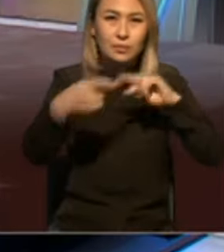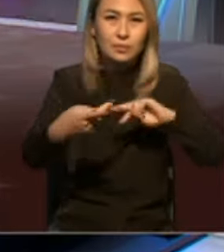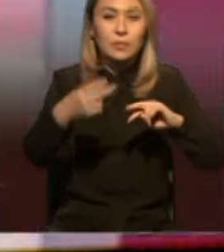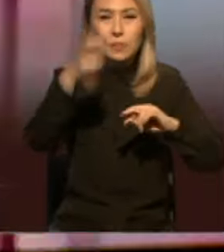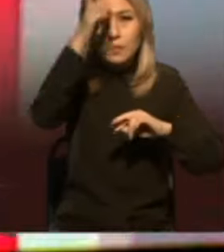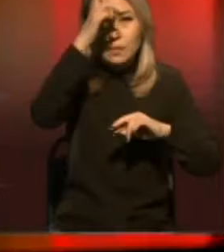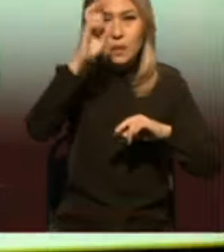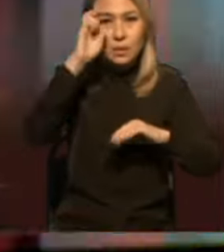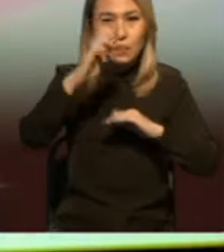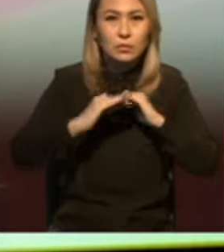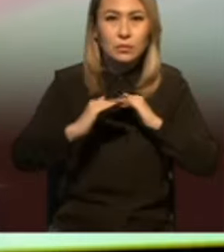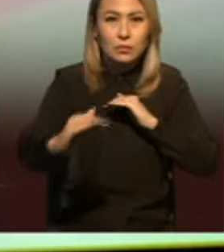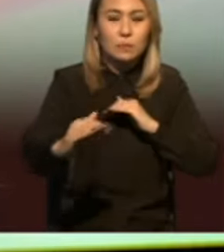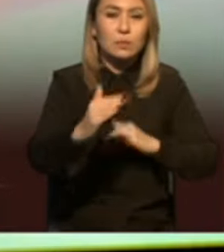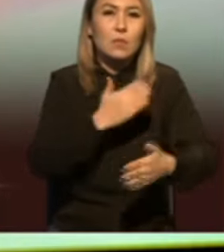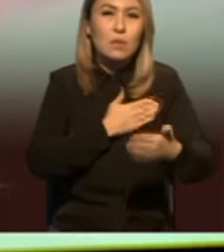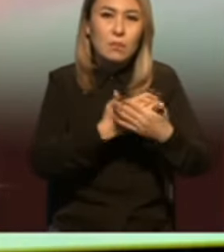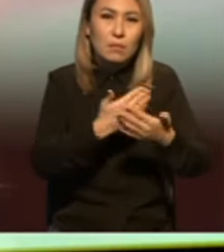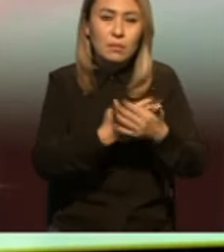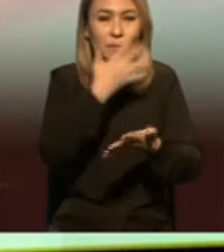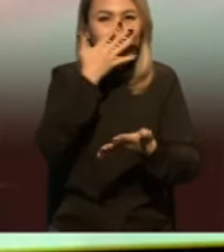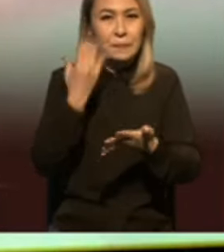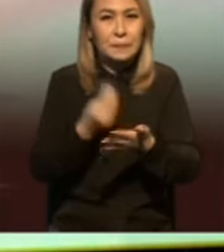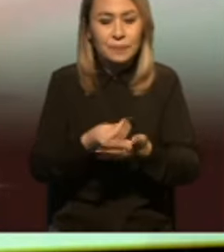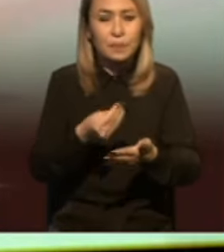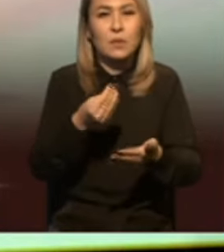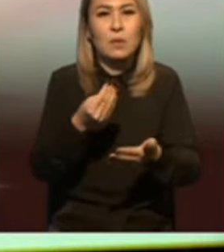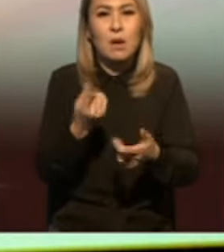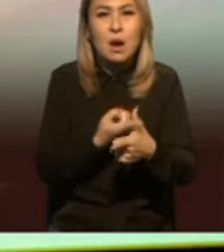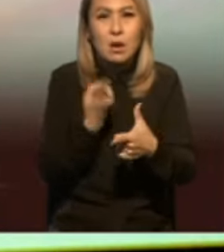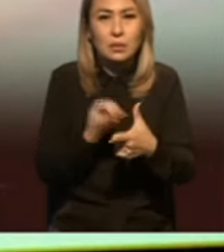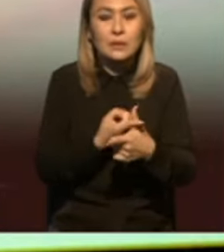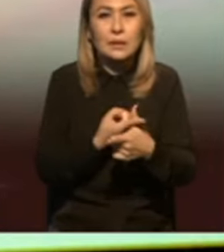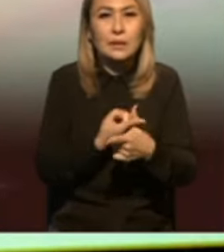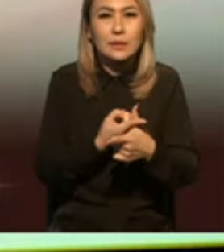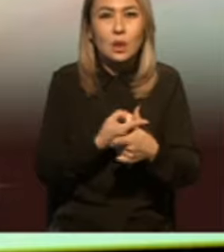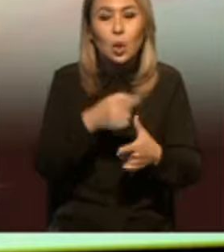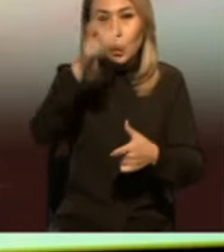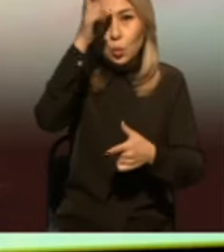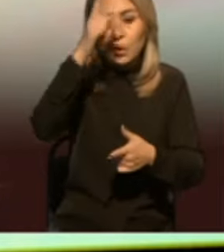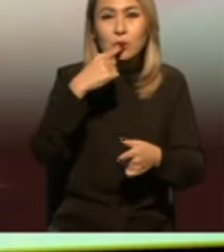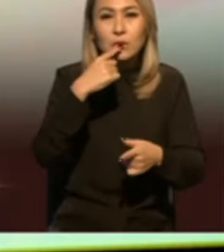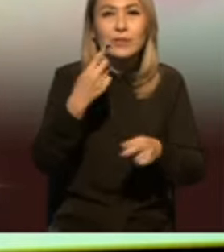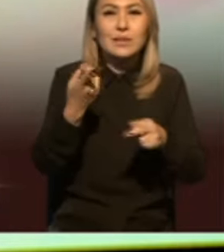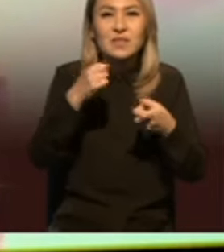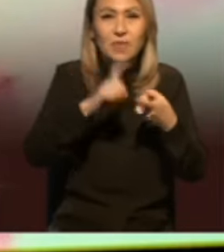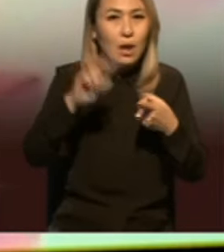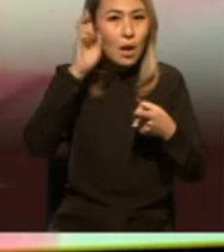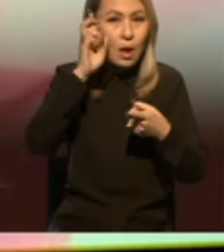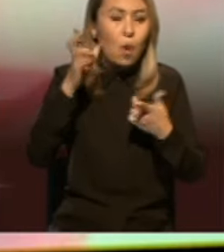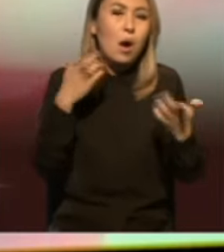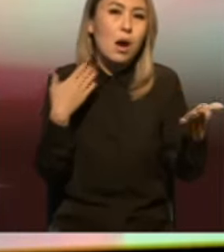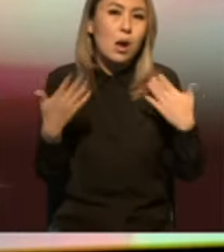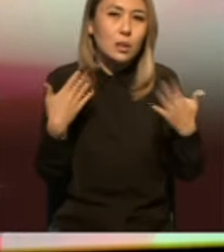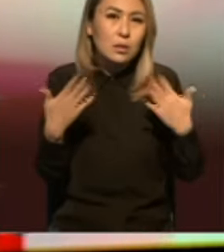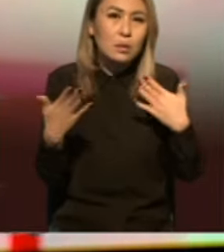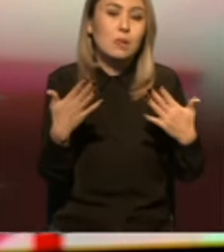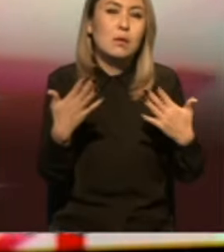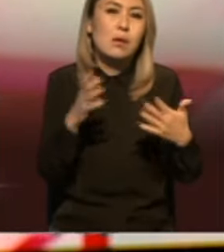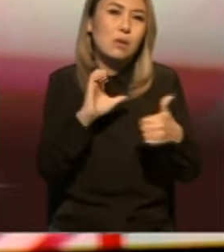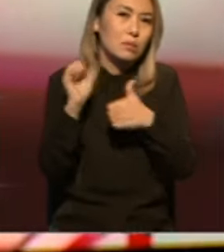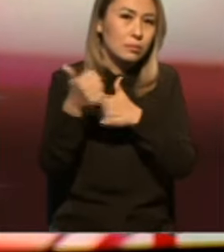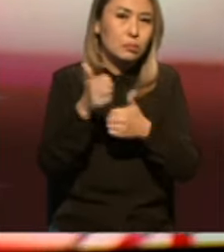түрік мемлекеті осы инициативаны өз атына алып, осы түркілдес мемлекеттердің арасында осы алғы